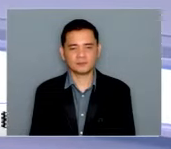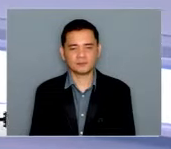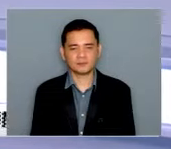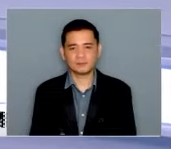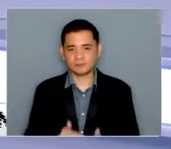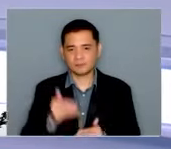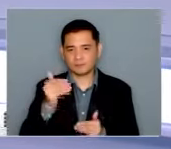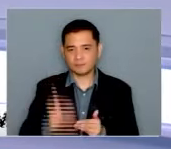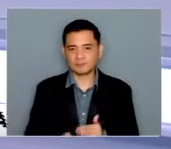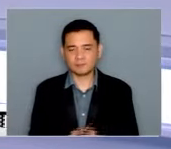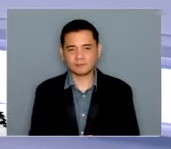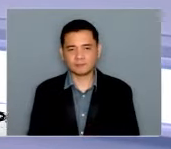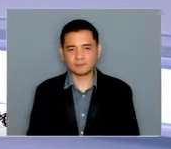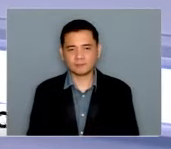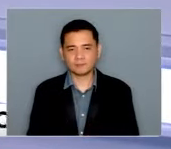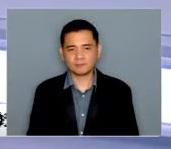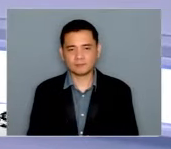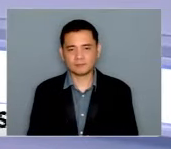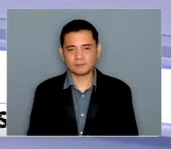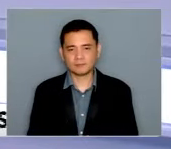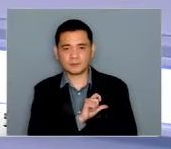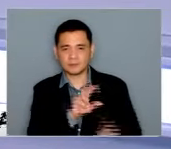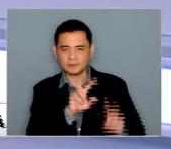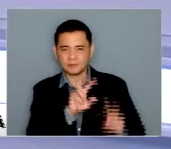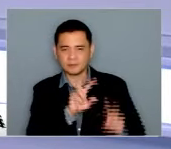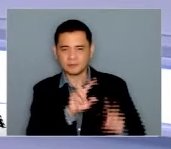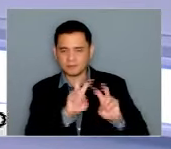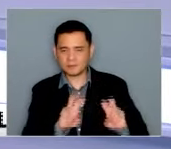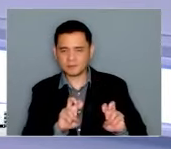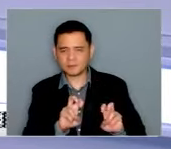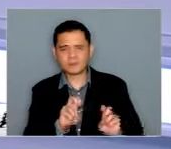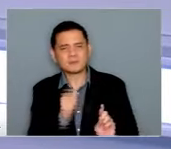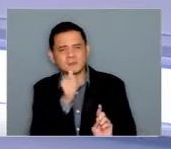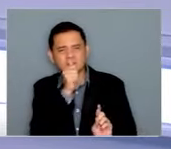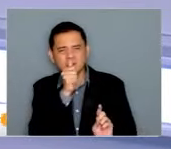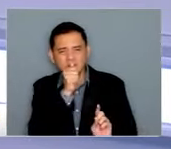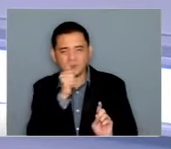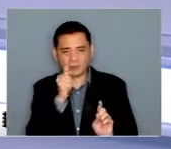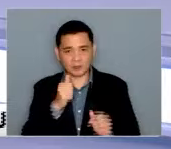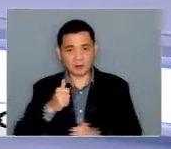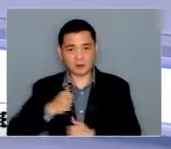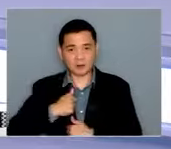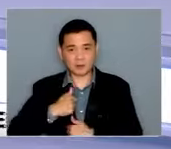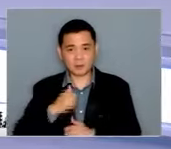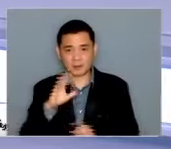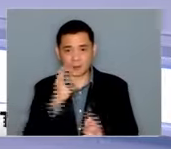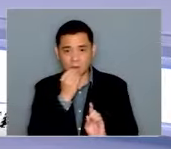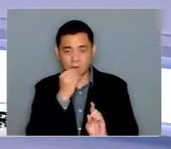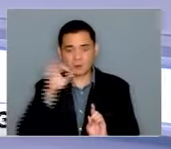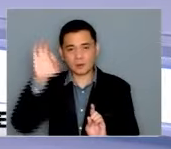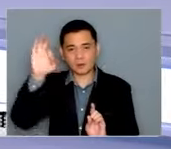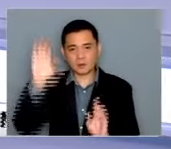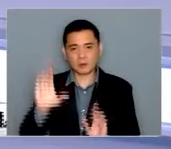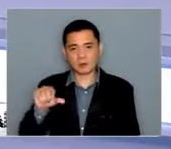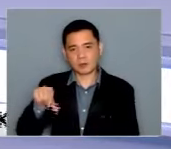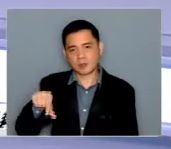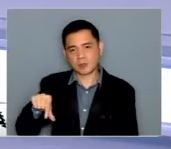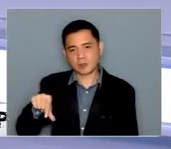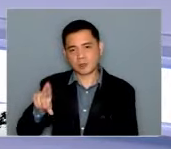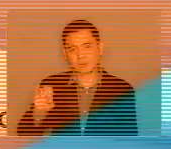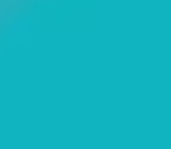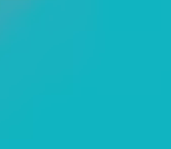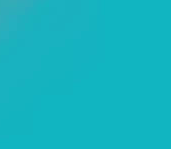Iniimbestigahan na ngayon ng Philippine National Police ang sinasabing private army ni Pastor Apollo Quiboloy na tinatawag niyang Angels of